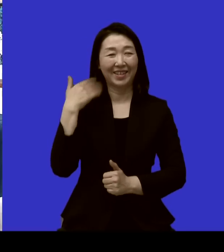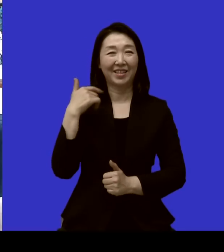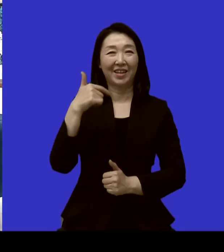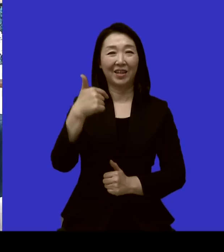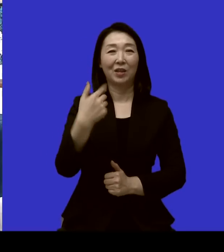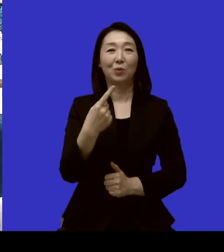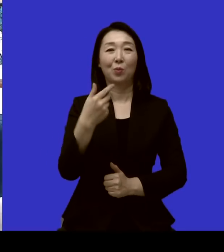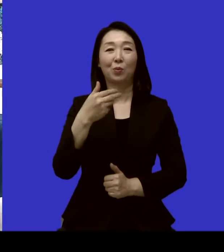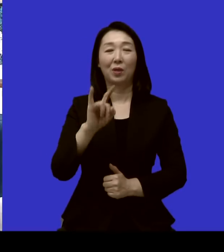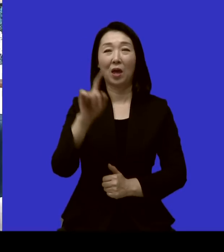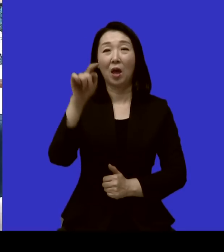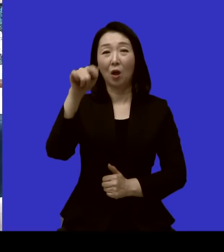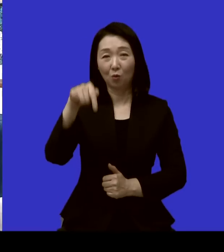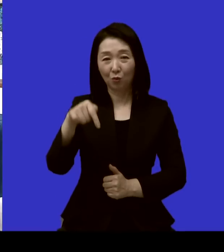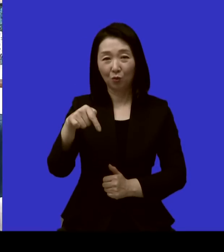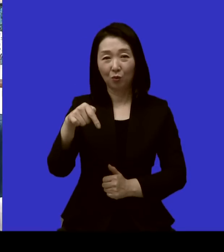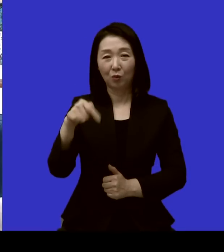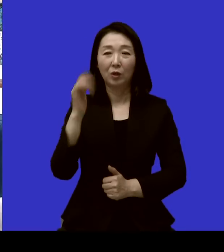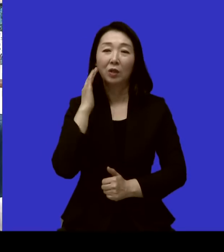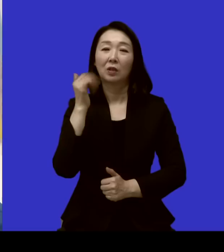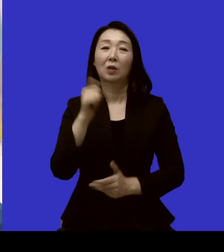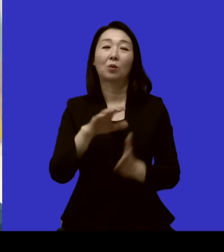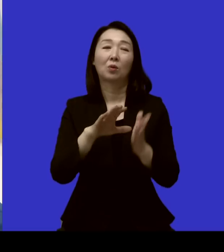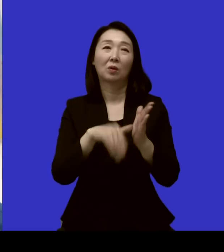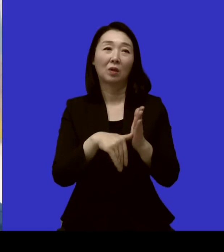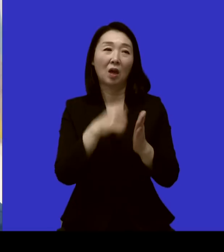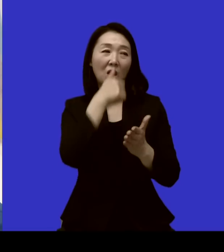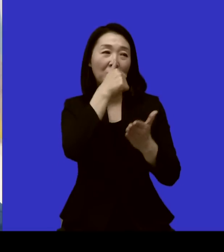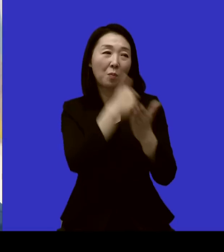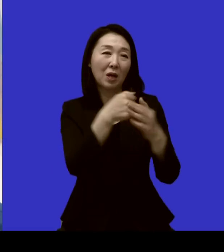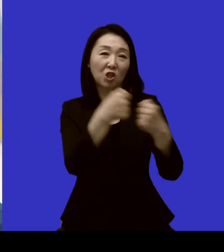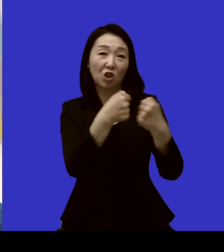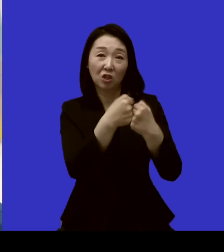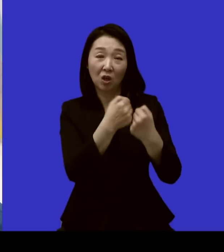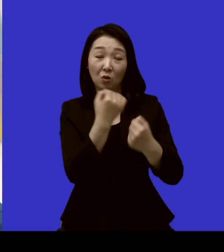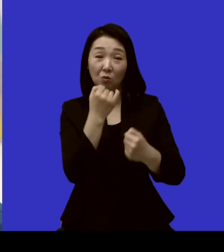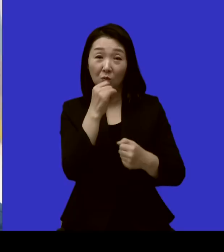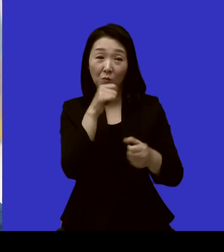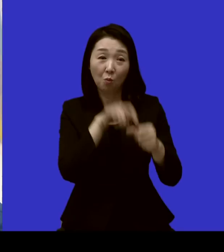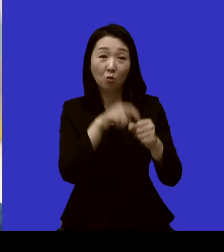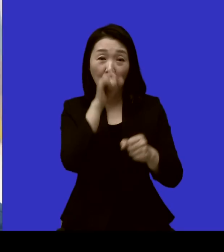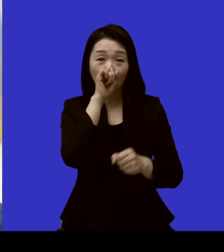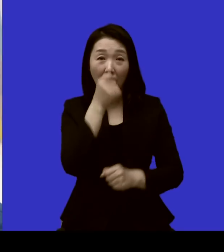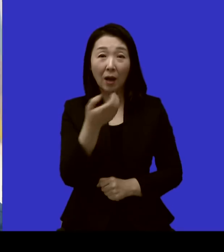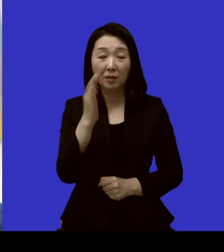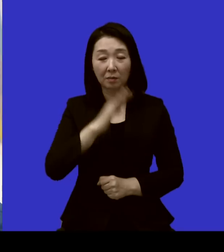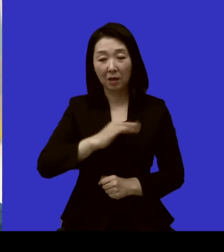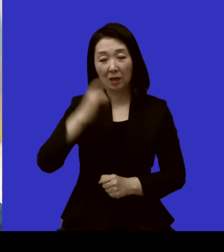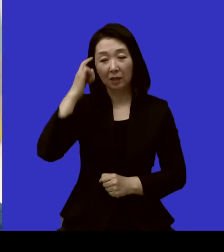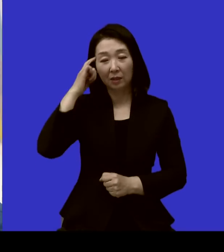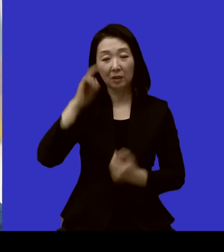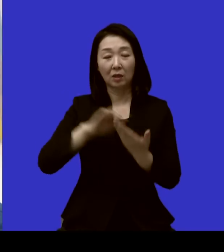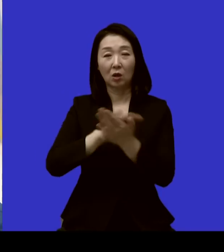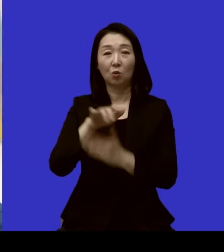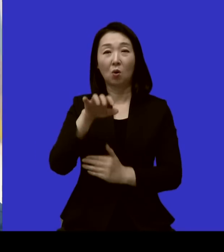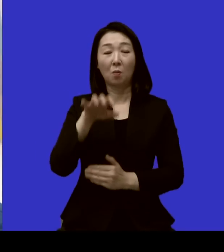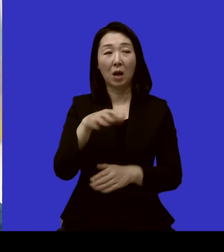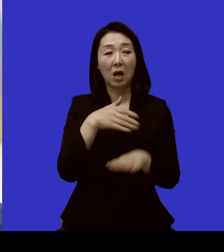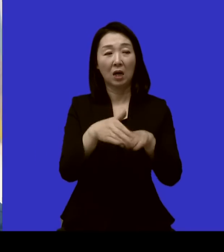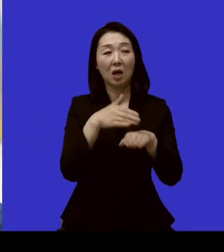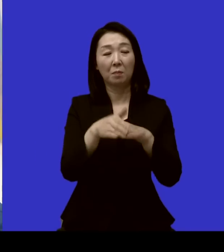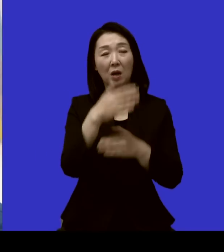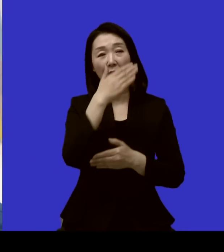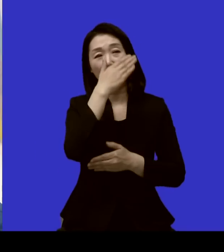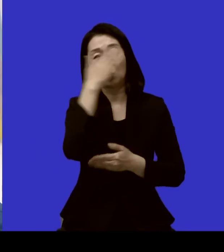이제 범죄와의 전쟁이라는 그 취지는 참 좋은데 예. 제가 생각할 때에는 그냥 공원이라든지 약간 우범 청소년 느낌이 들거나